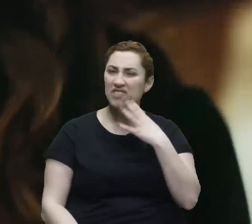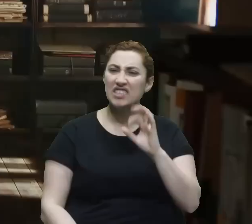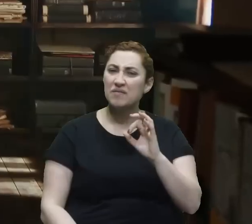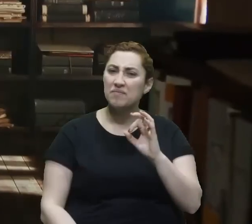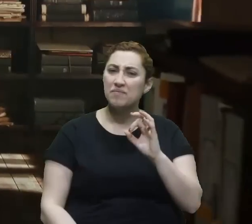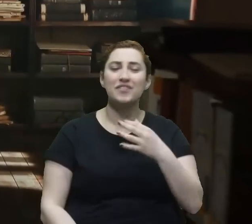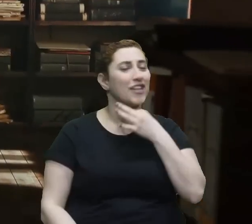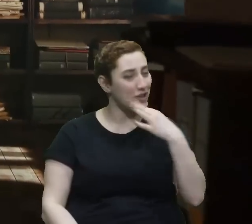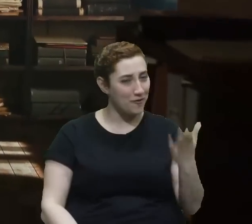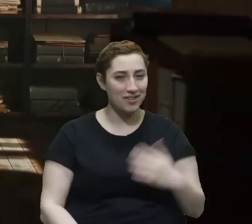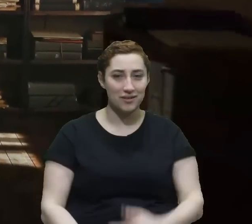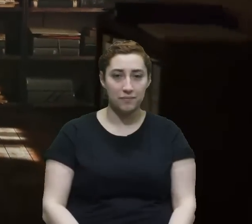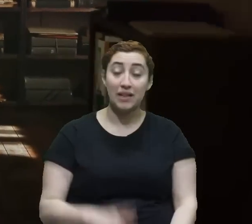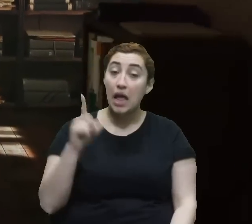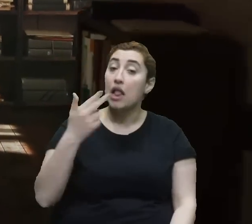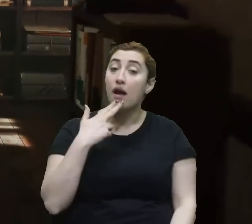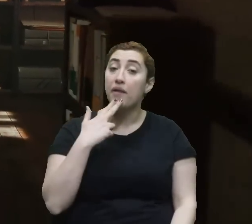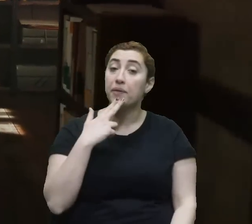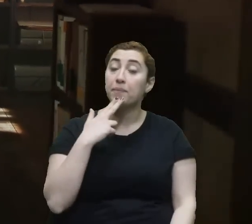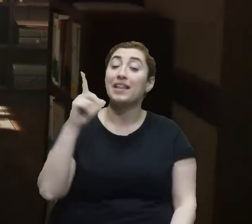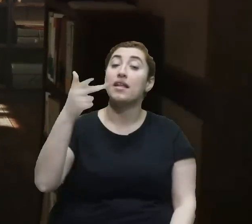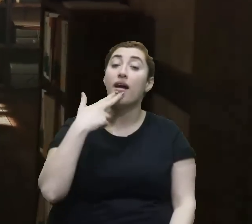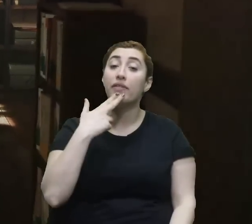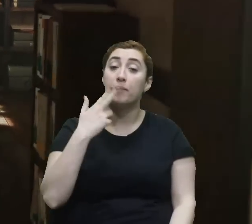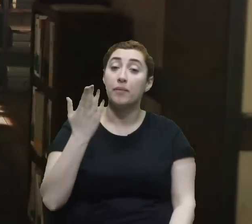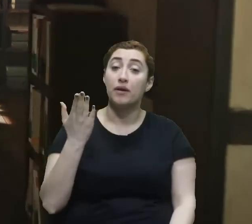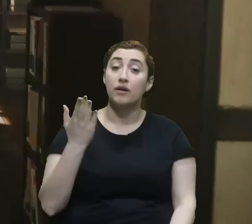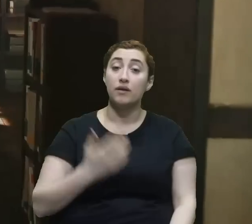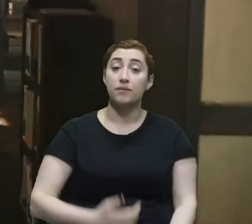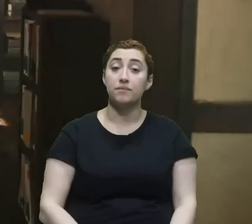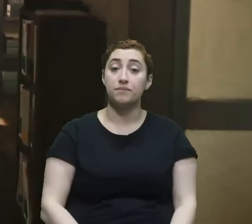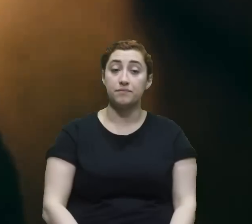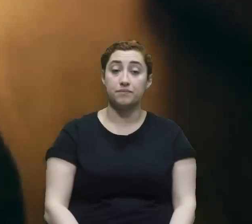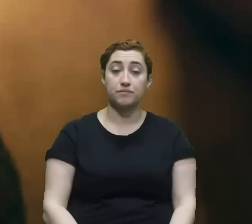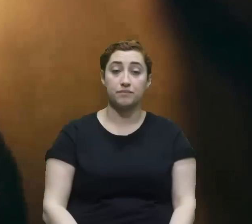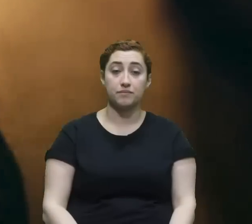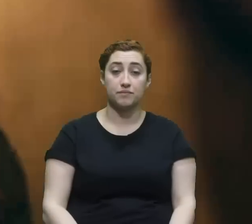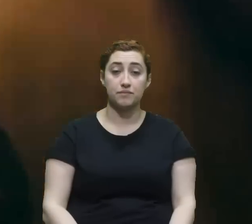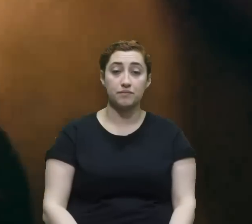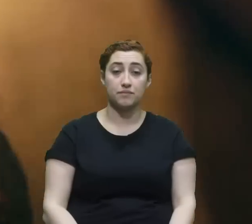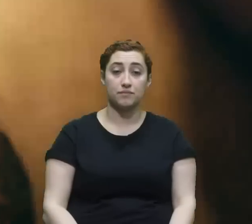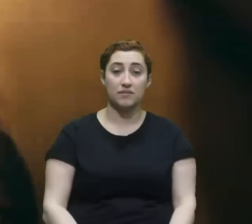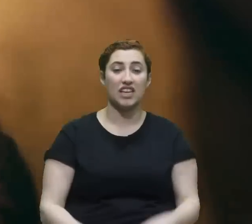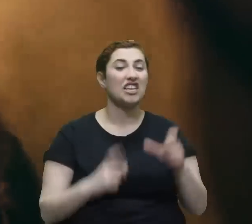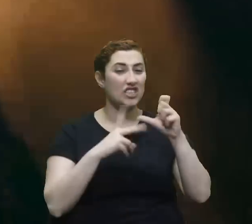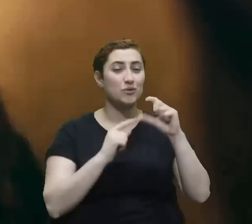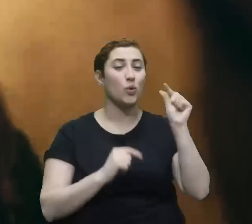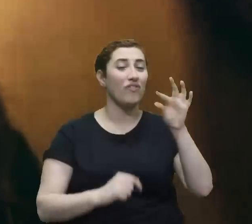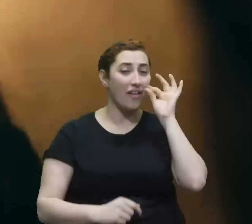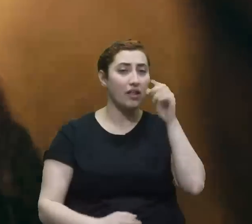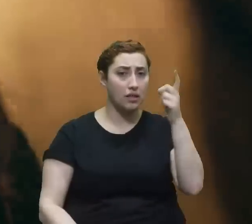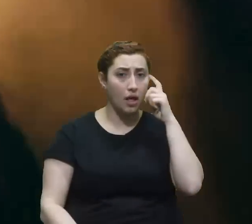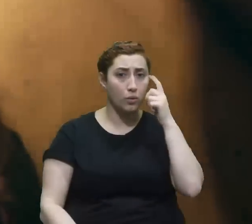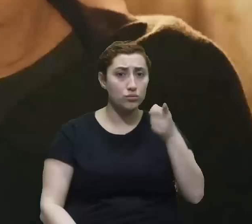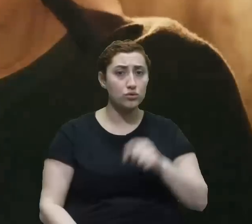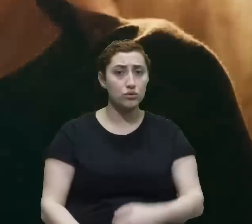Kim? Teşekkürler. Leyla Hanım. Leyla Hanım. Farah Semiha'nın hücresinde. Şemsettin Ulvi Efendi'yi